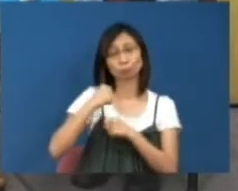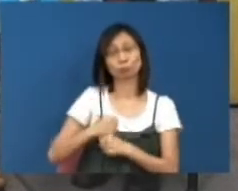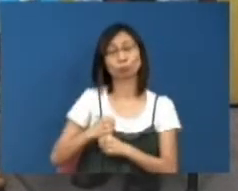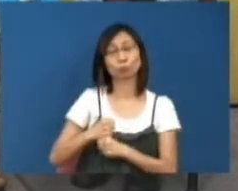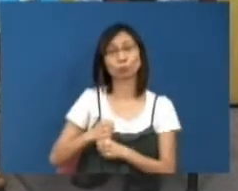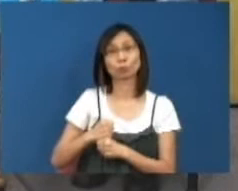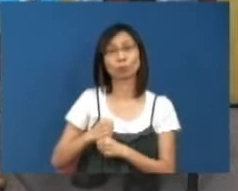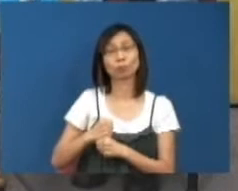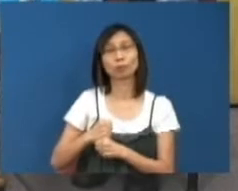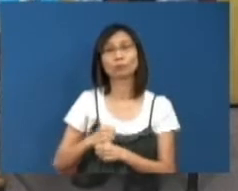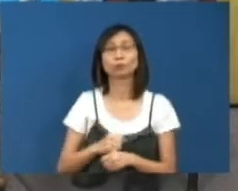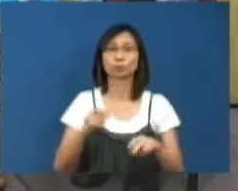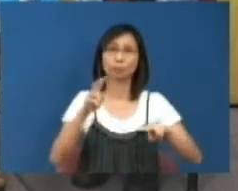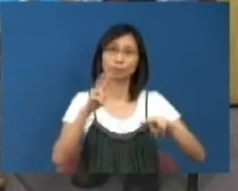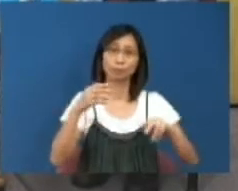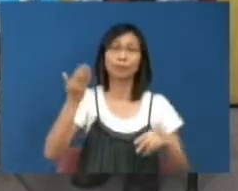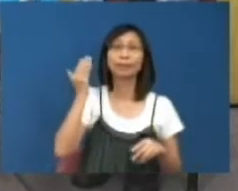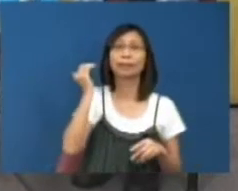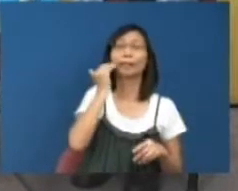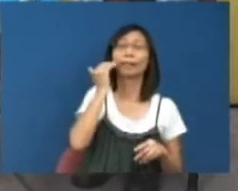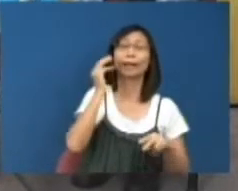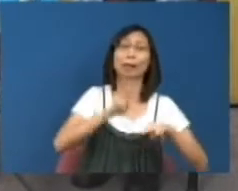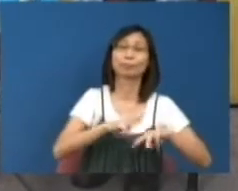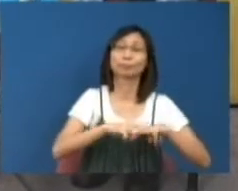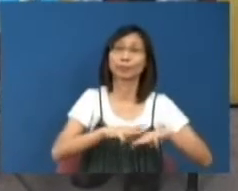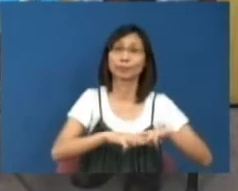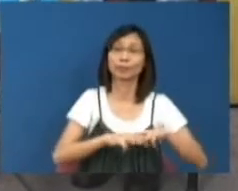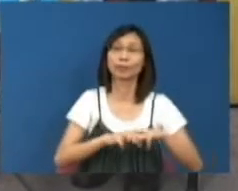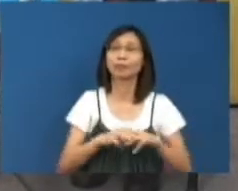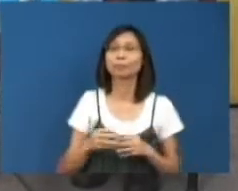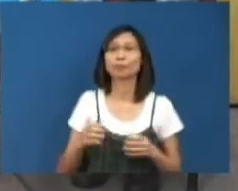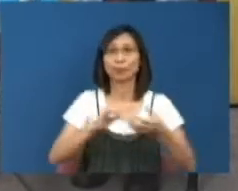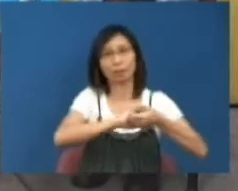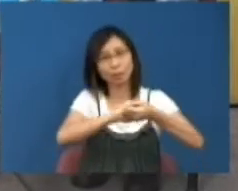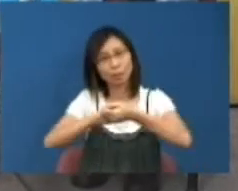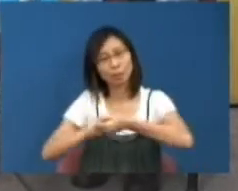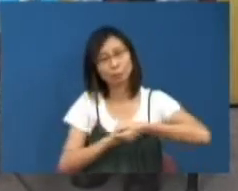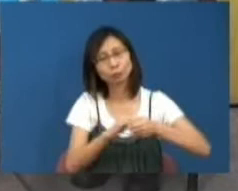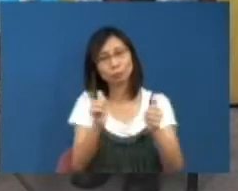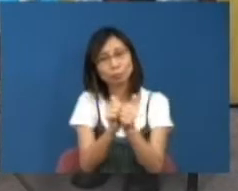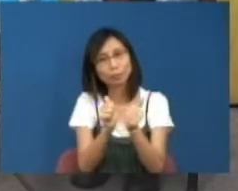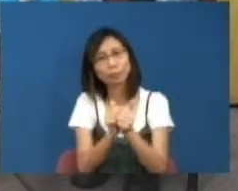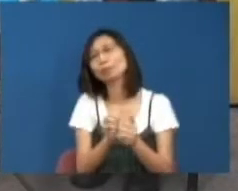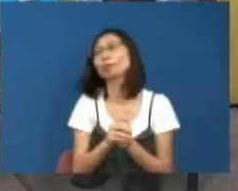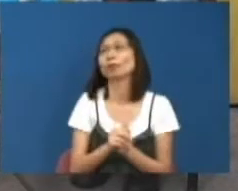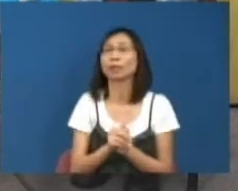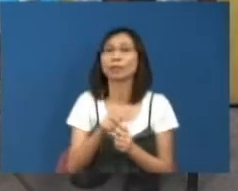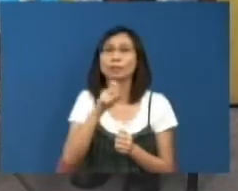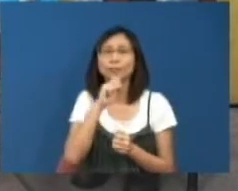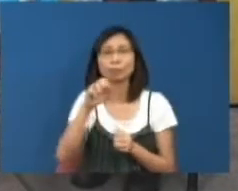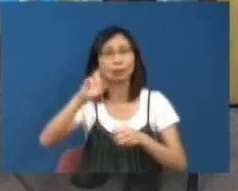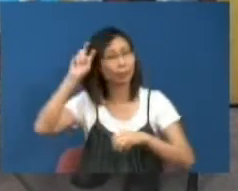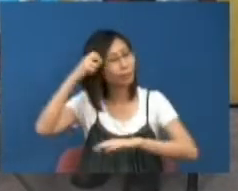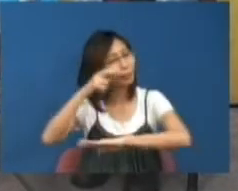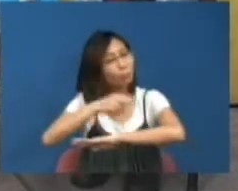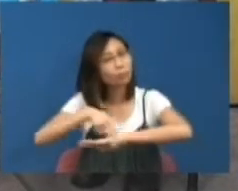大橋咧，我就同我好朋友 Vivian 咧，大家合作做咗一個。一個 proposal 嘅，咁嗰個